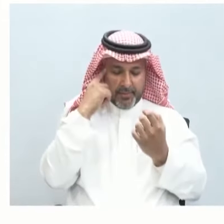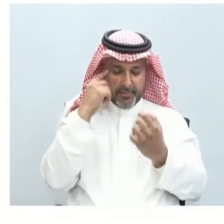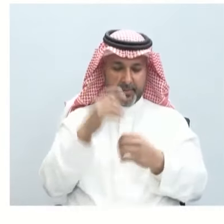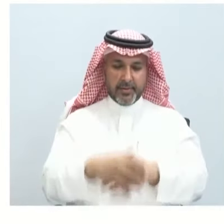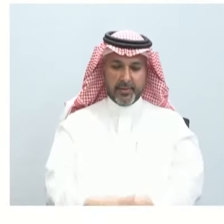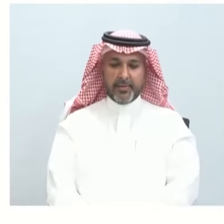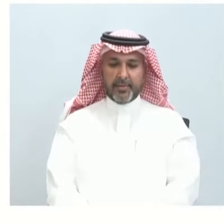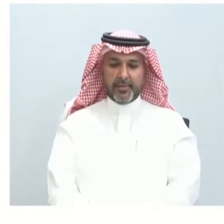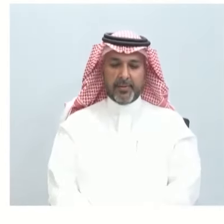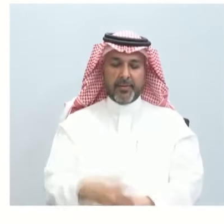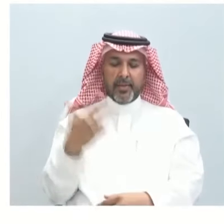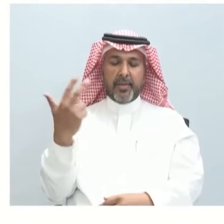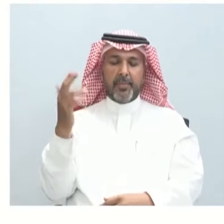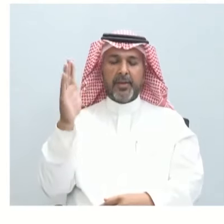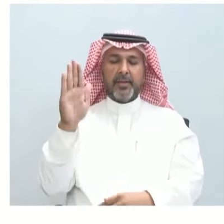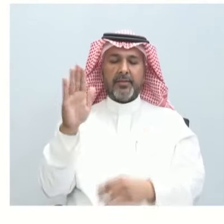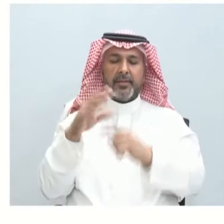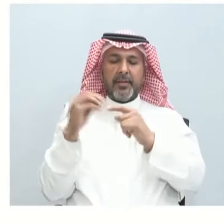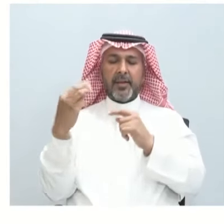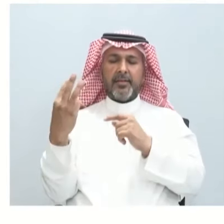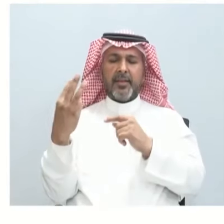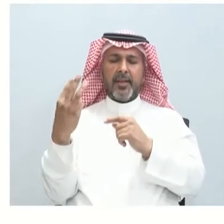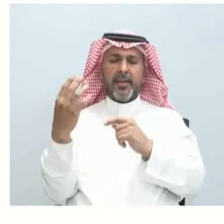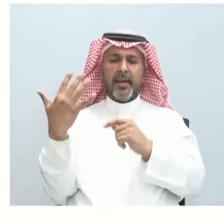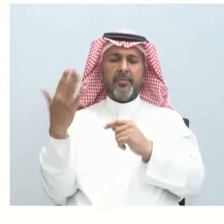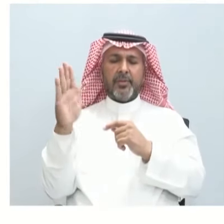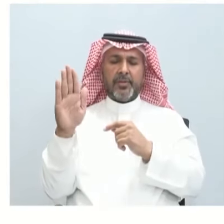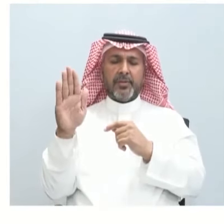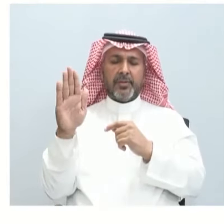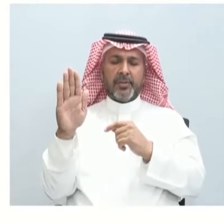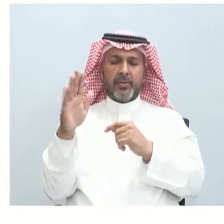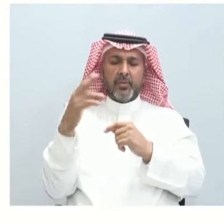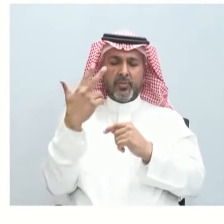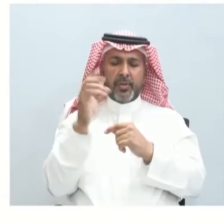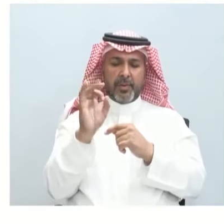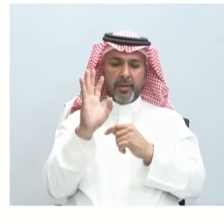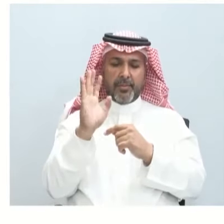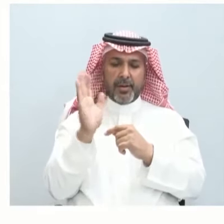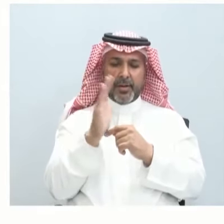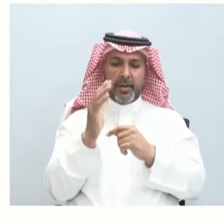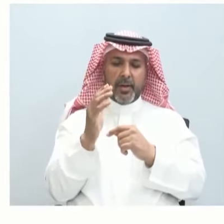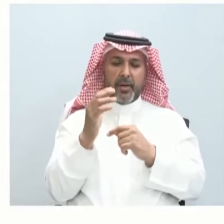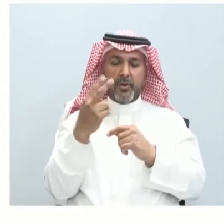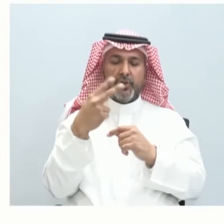اذا تصبح لدي ثمان سنين ناقص ثلاثه سين والطرف الايسر سالب سبعه زائد 20